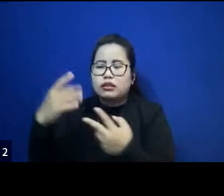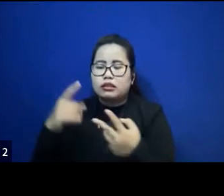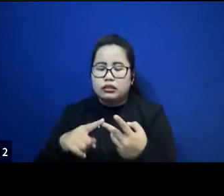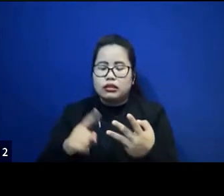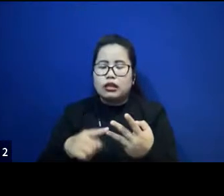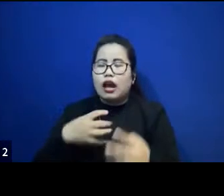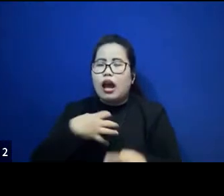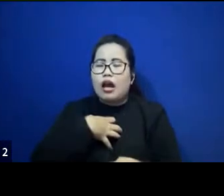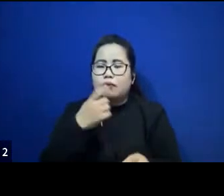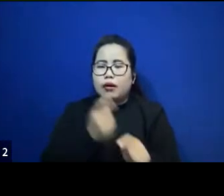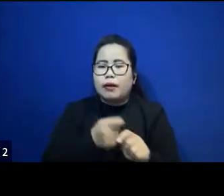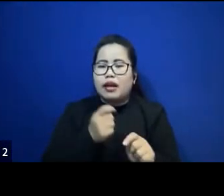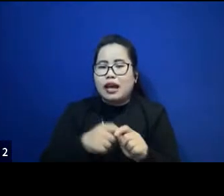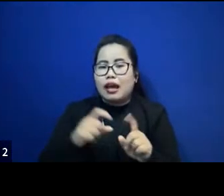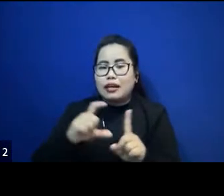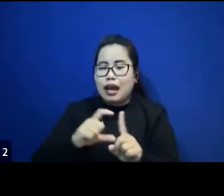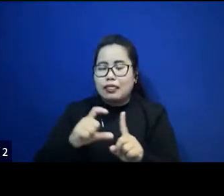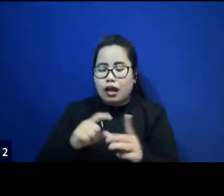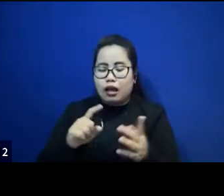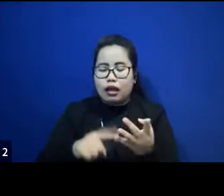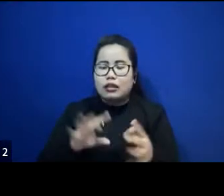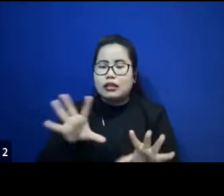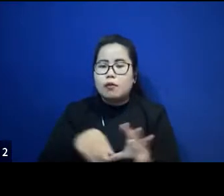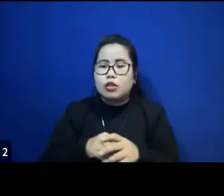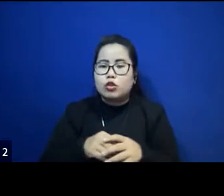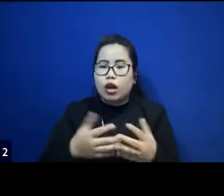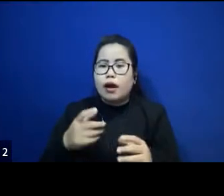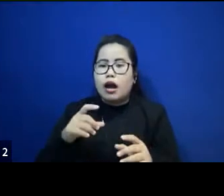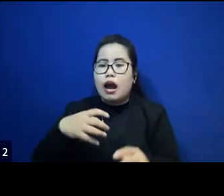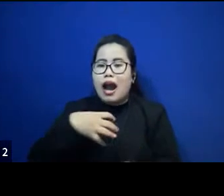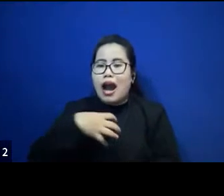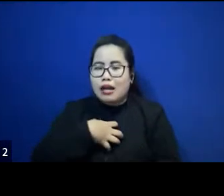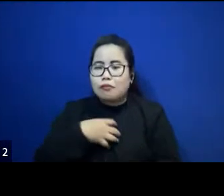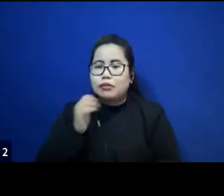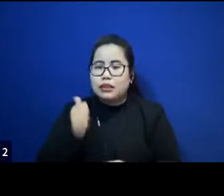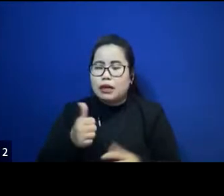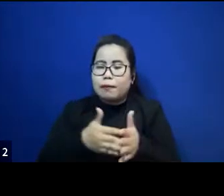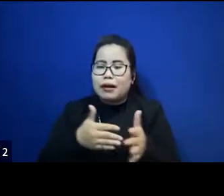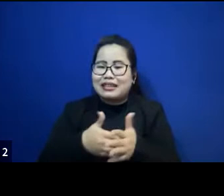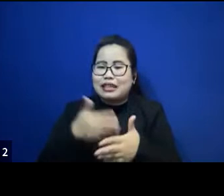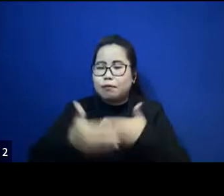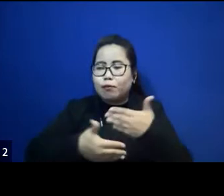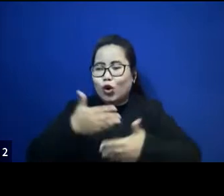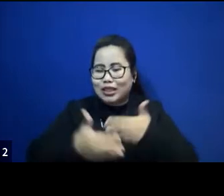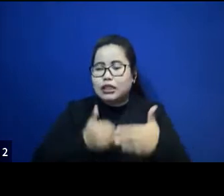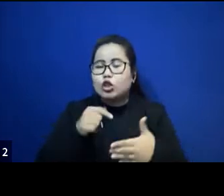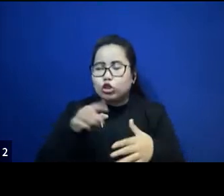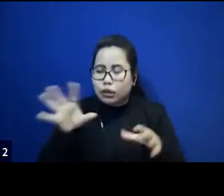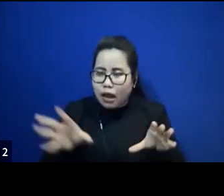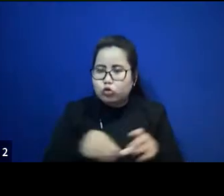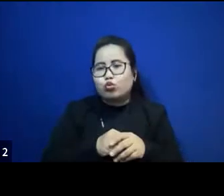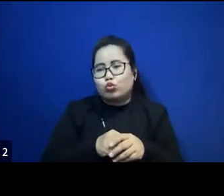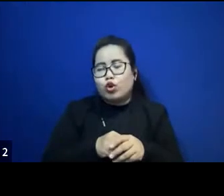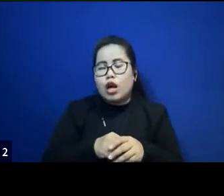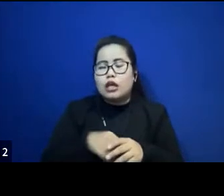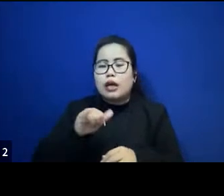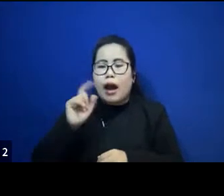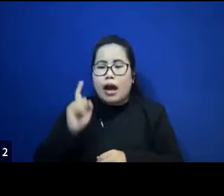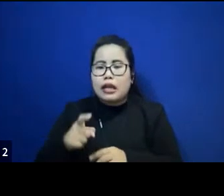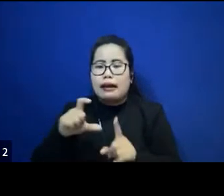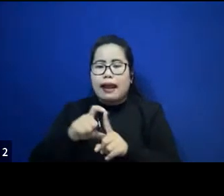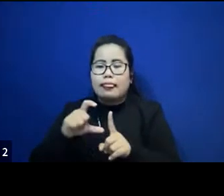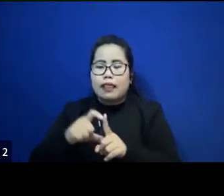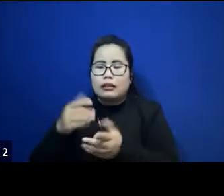terus kemudian juga ada hak termasuk juga hak untuk membatasi pemrosesan itu tercakup dan juga data sharing